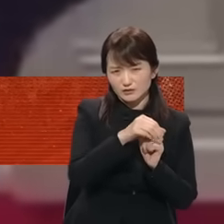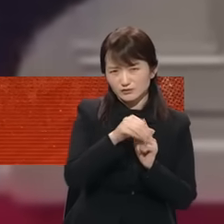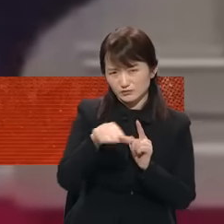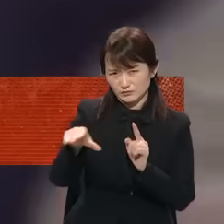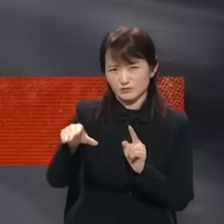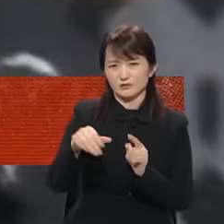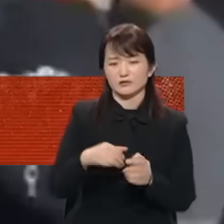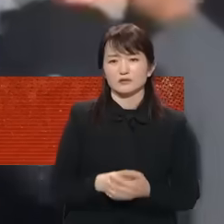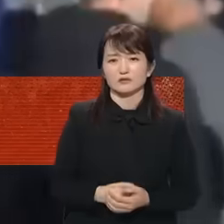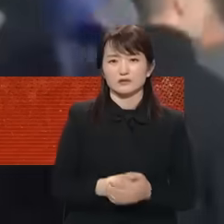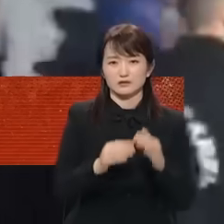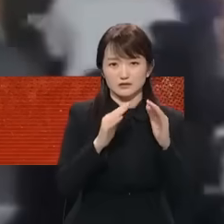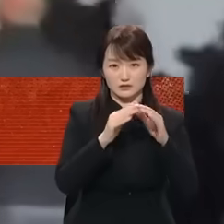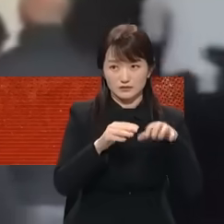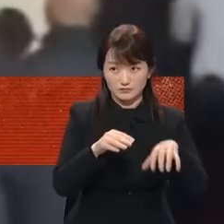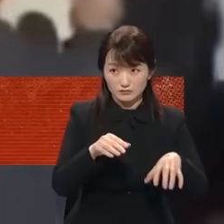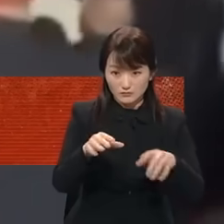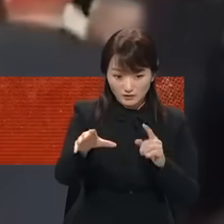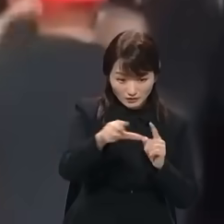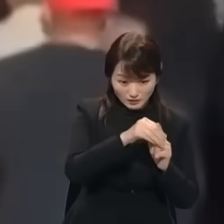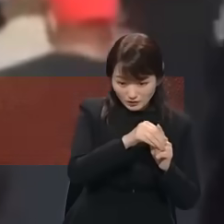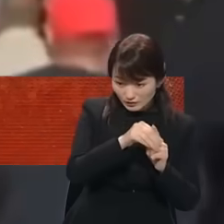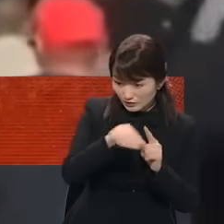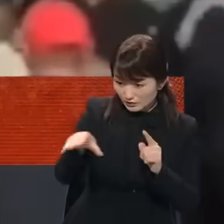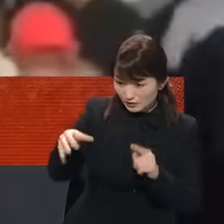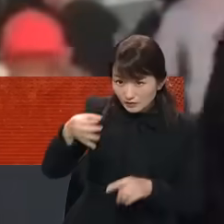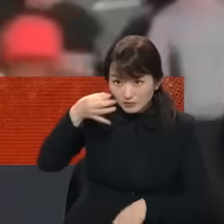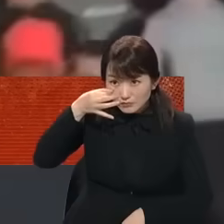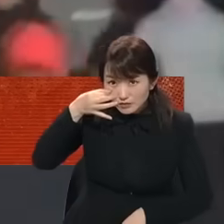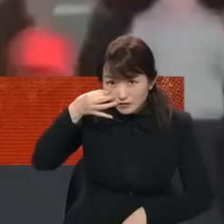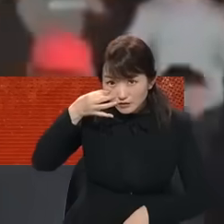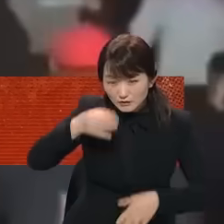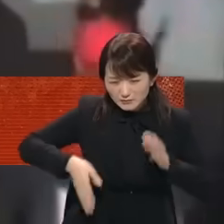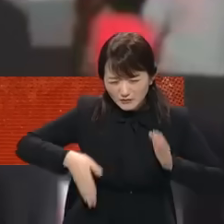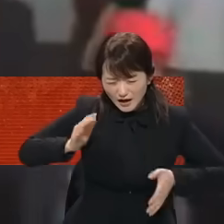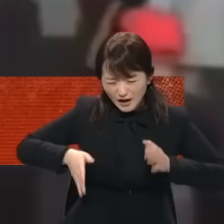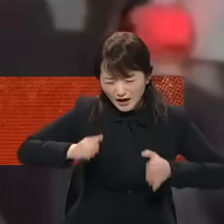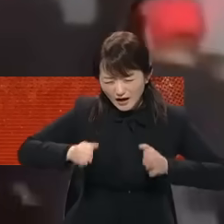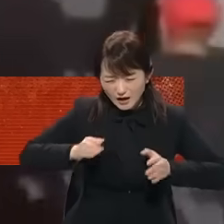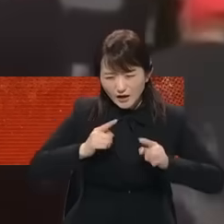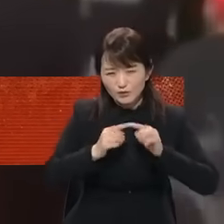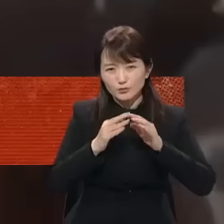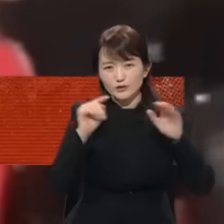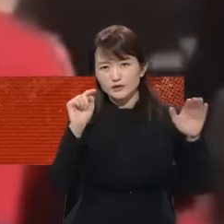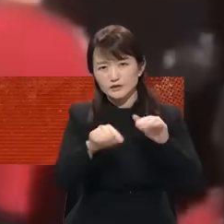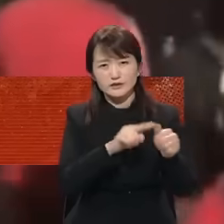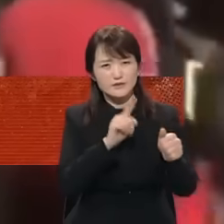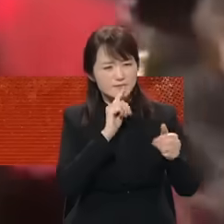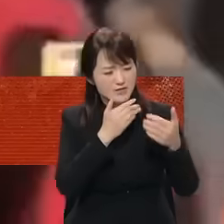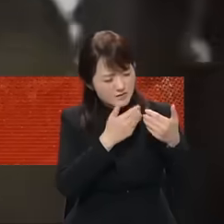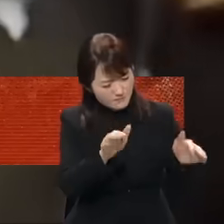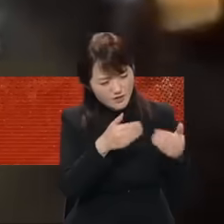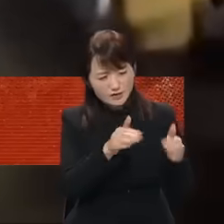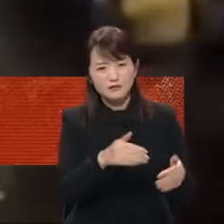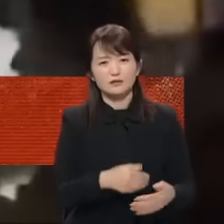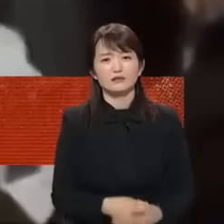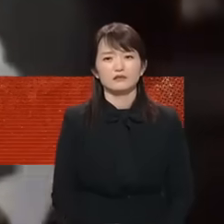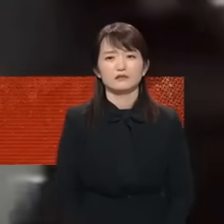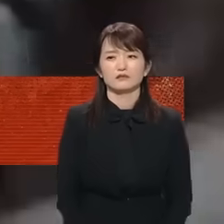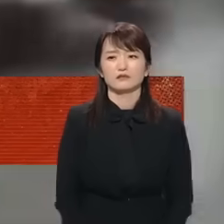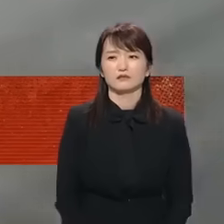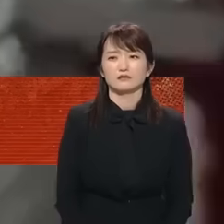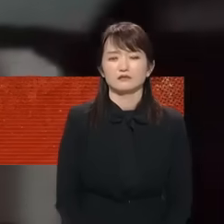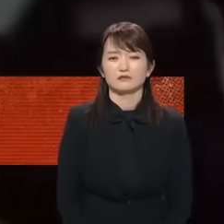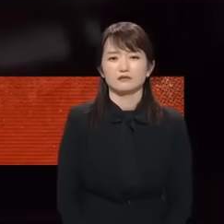겁니다 그리고 집에서 생중계를 보던 신도들 한 다름의 교회로 달려와서이 남성을 향해서 폭원을 쏟아냈습니다 아 이게